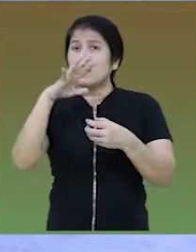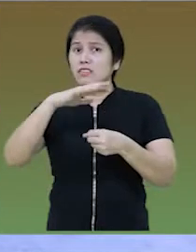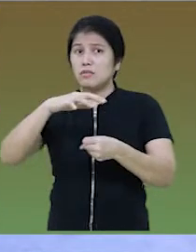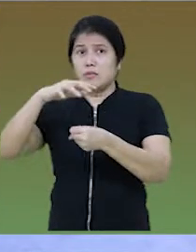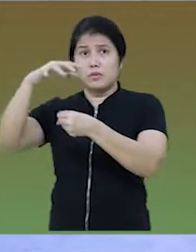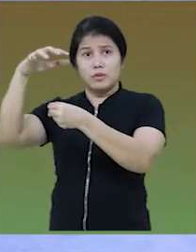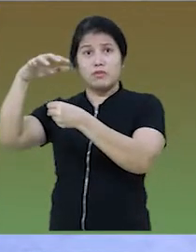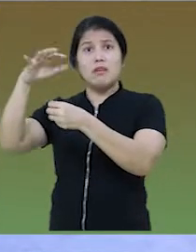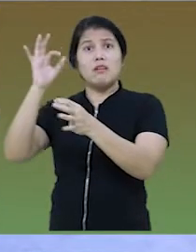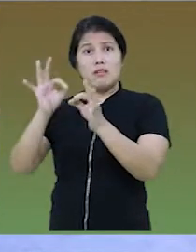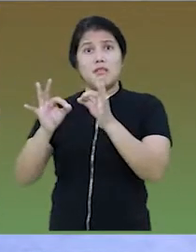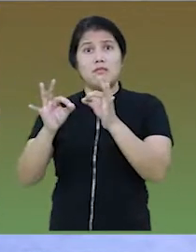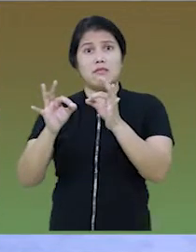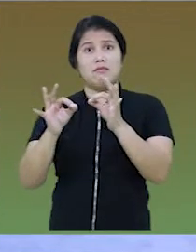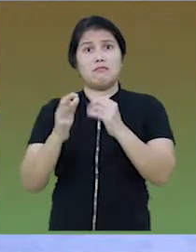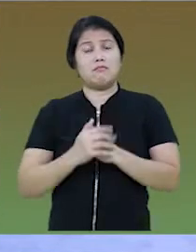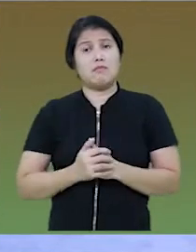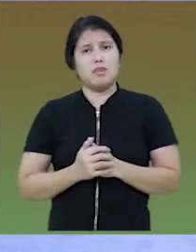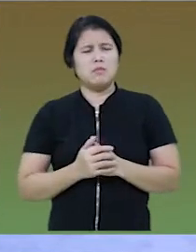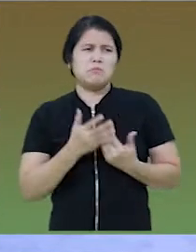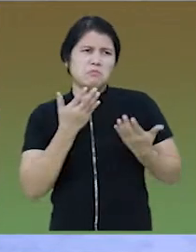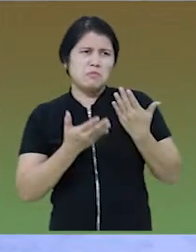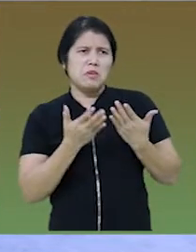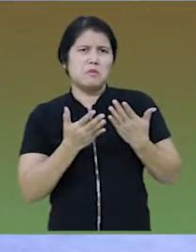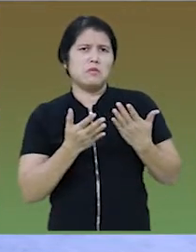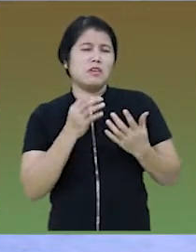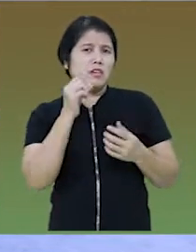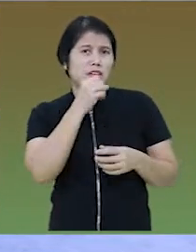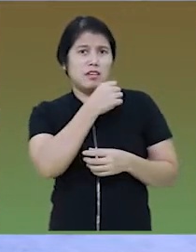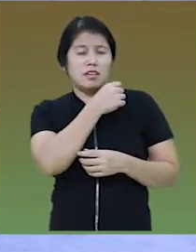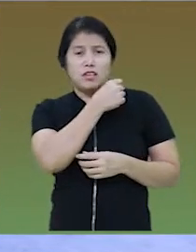Shen? Marahil siya.